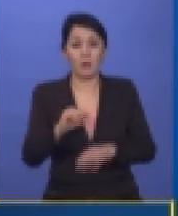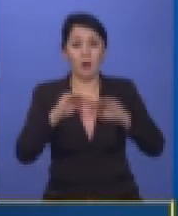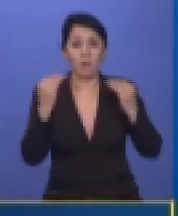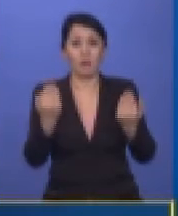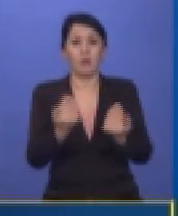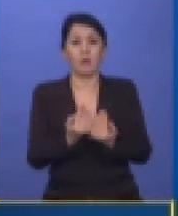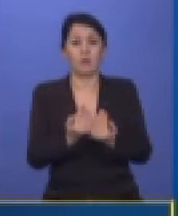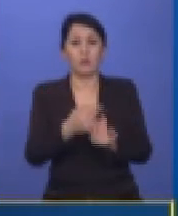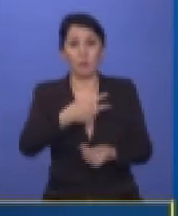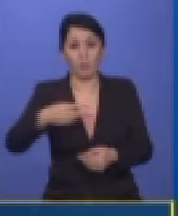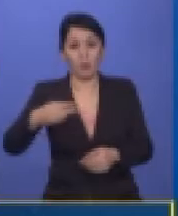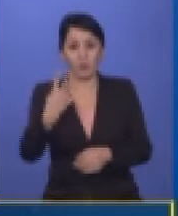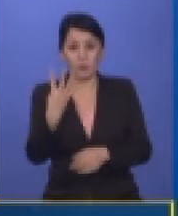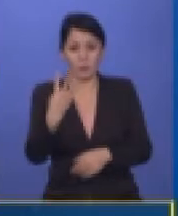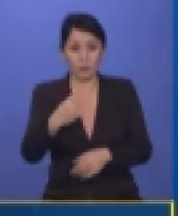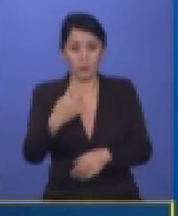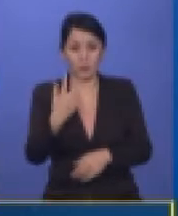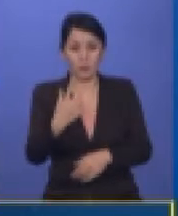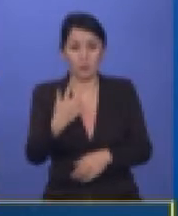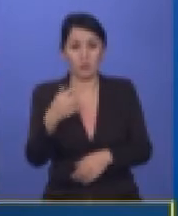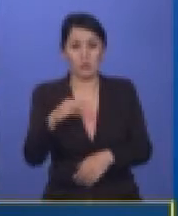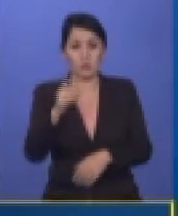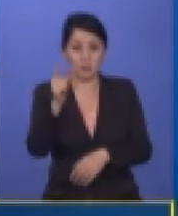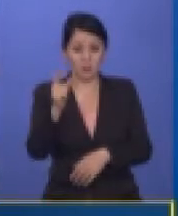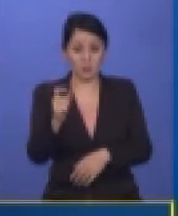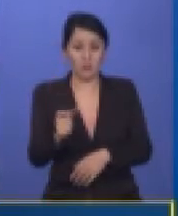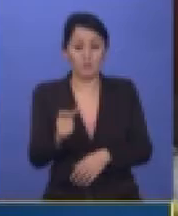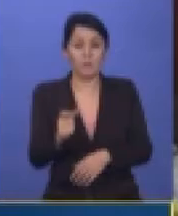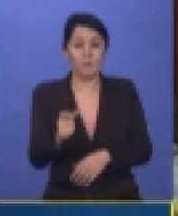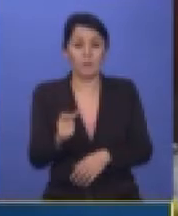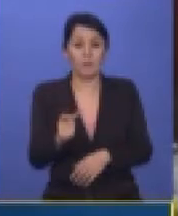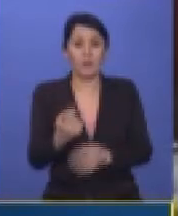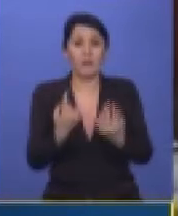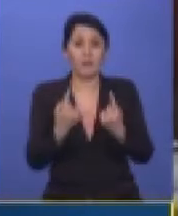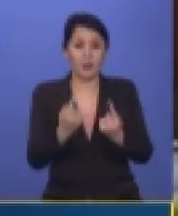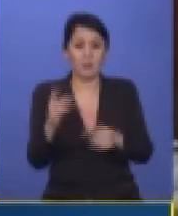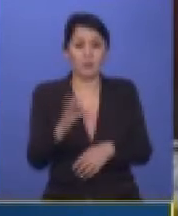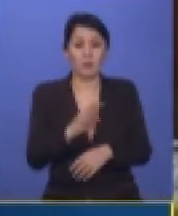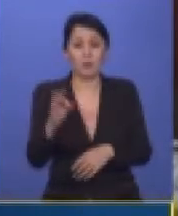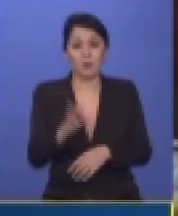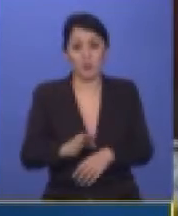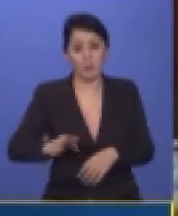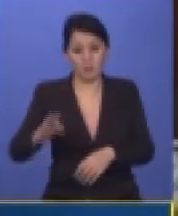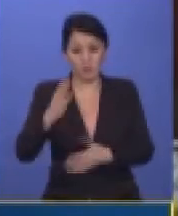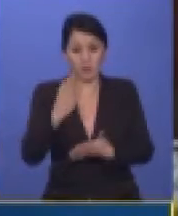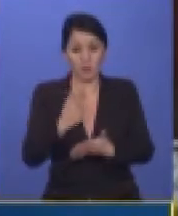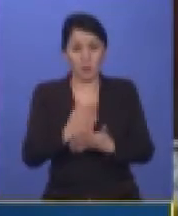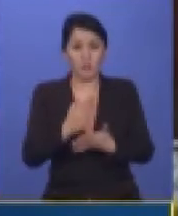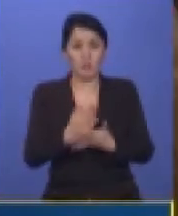более 43 тысяч человек населения. В настоящий момент в области создано